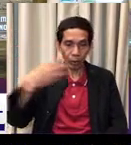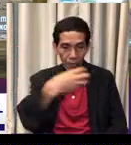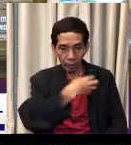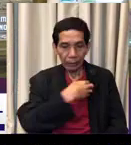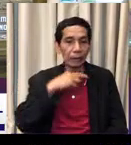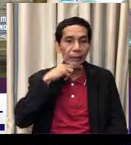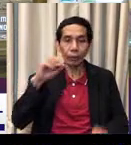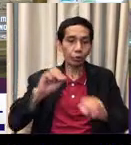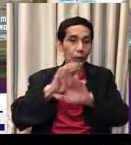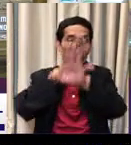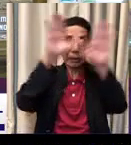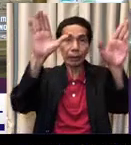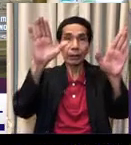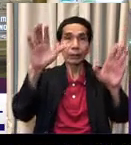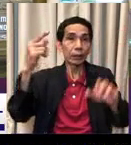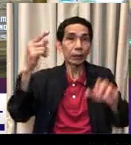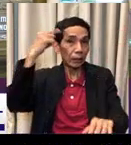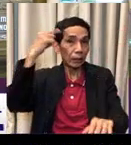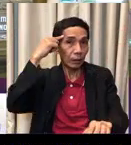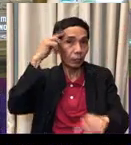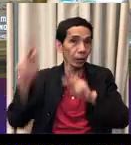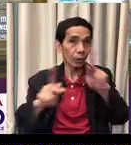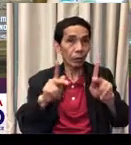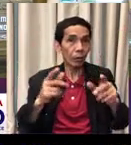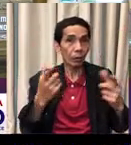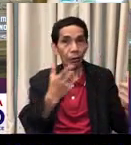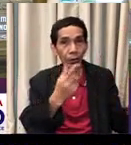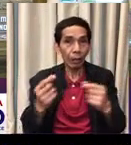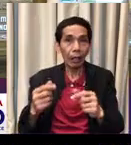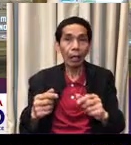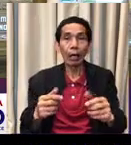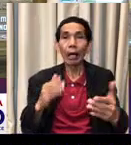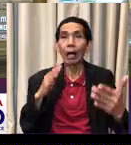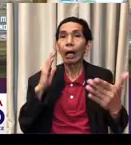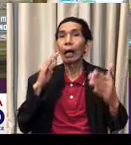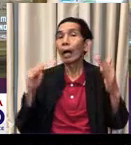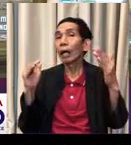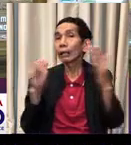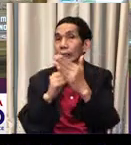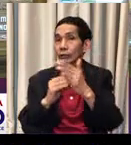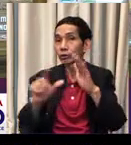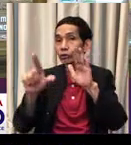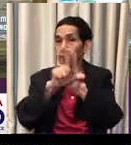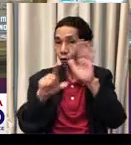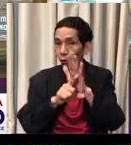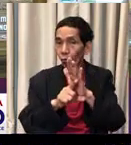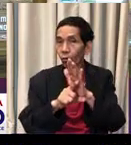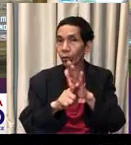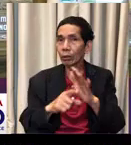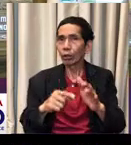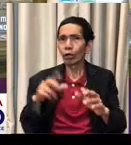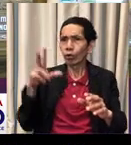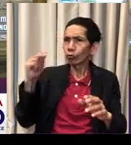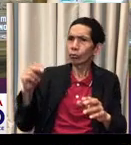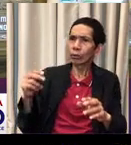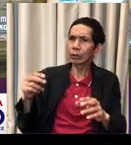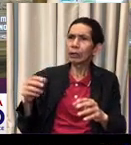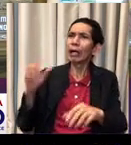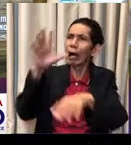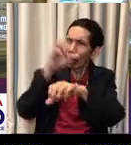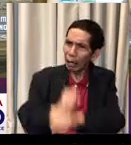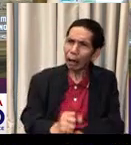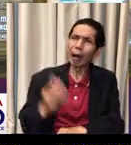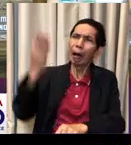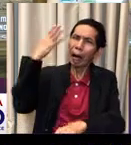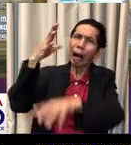hindi malinaw sa kaisipan ng tao na yung ginagawa pala niya labag na sa batas. Kasi sasabihin niya, hindi na, kaugalian na namin